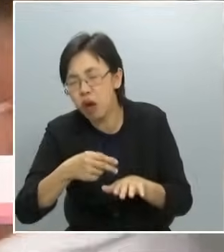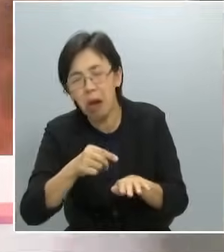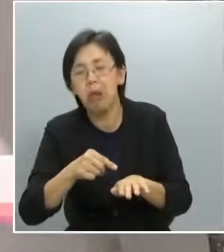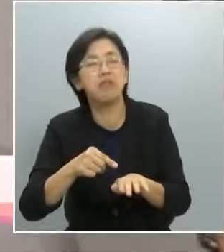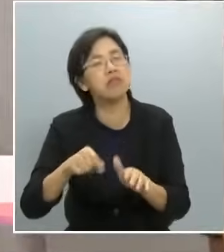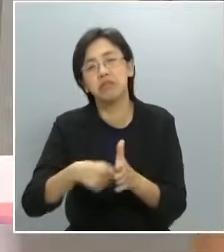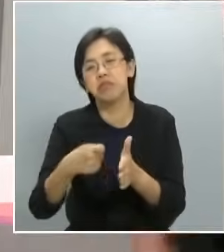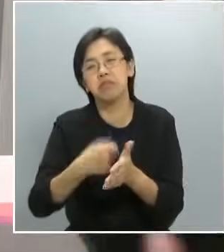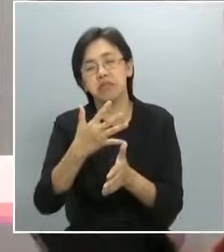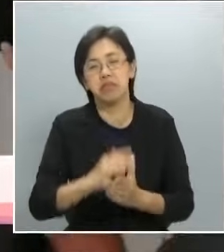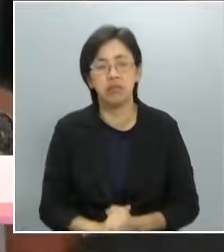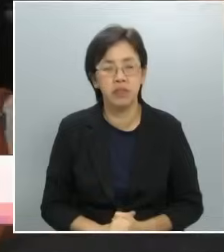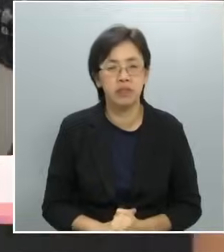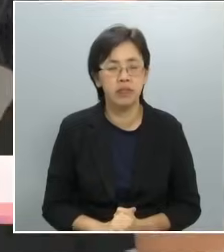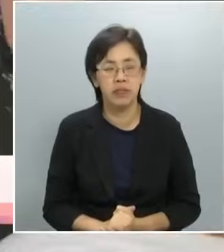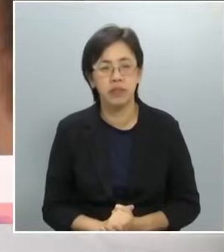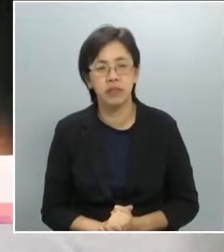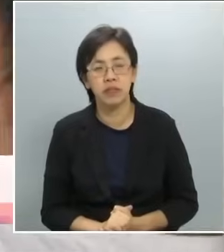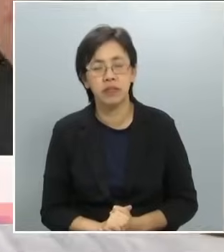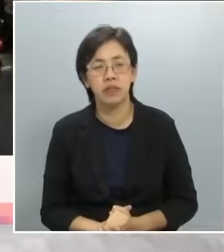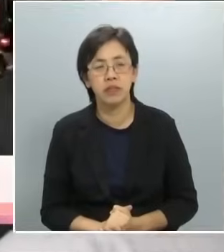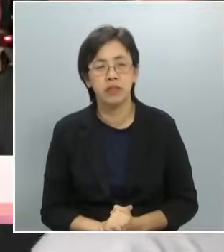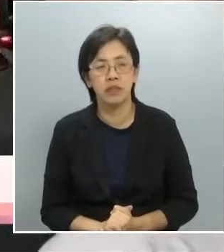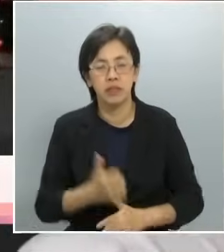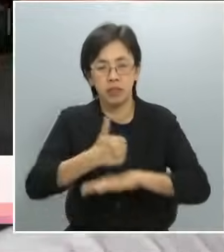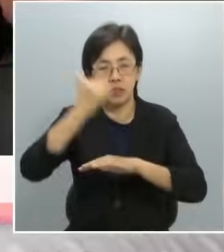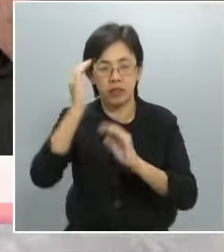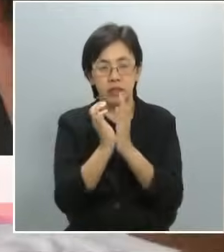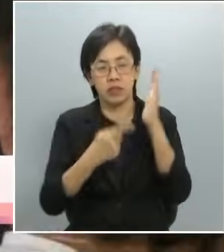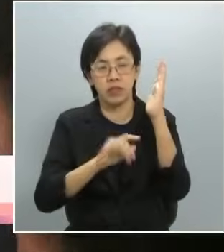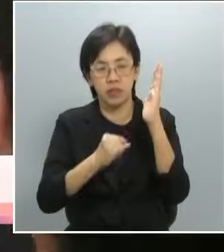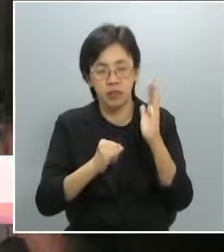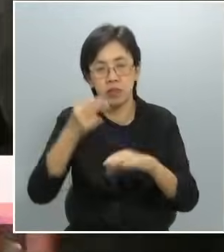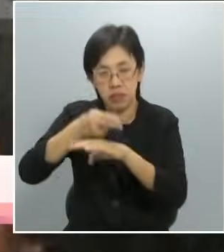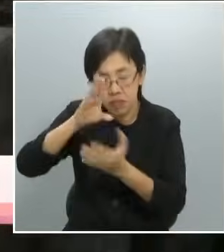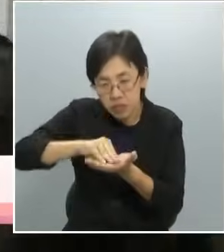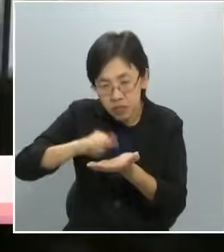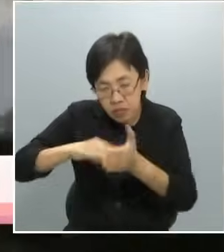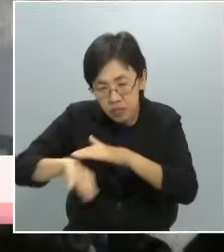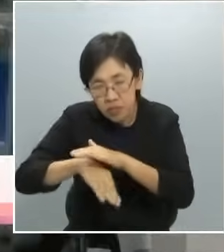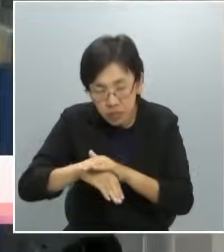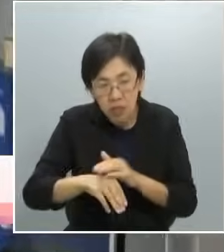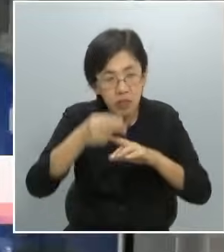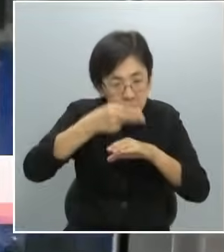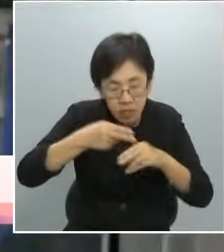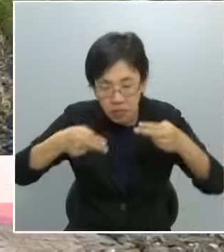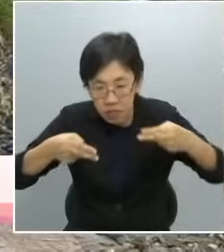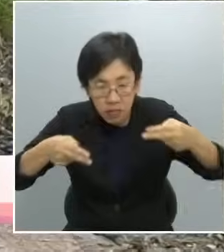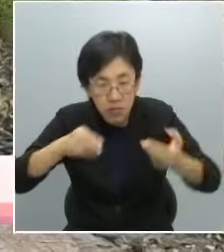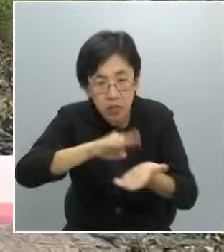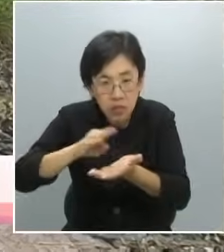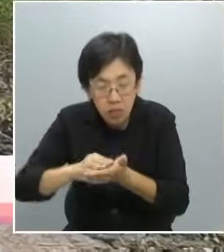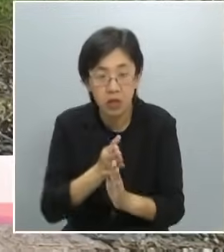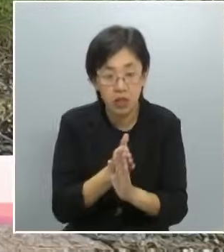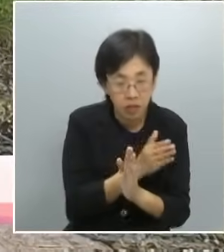รนอกจากนี้พลตำรวจตรีวันชัยยังสั่งให้ชุดสืบสวนรวบรวมภาพจากกล้องจรปิดในที่ต่างๆทั้งก่อนและก็หลัง